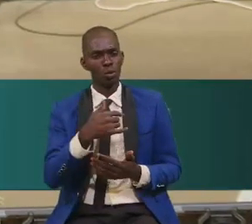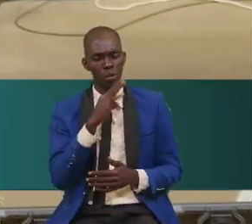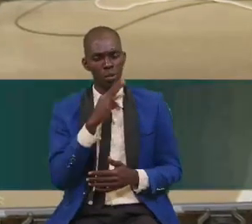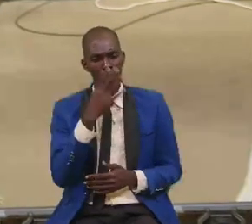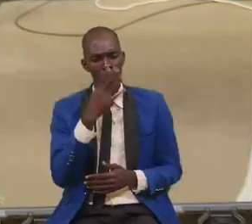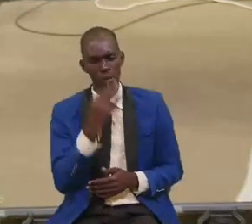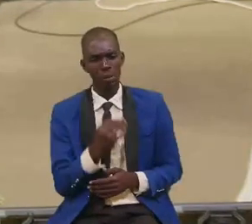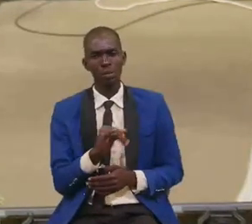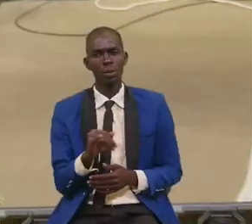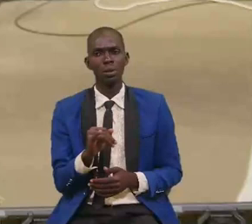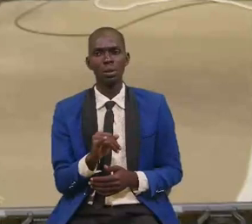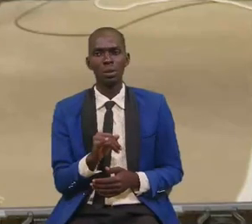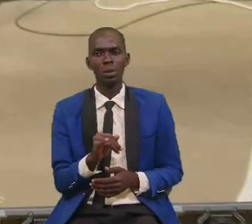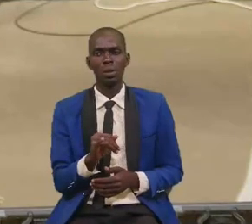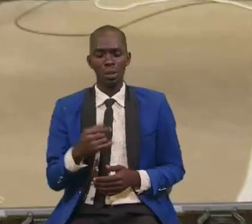dormais,